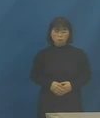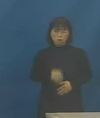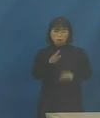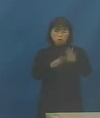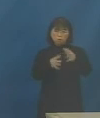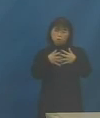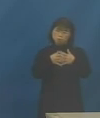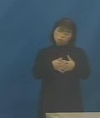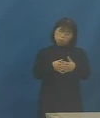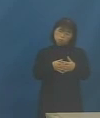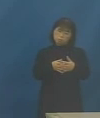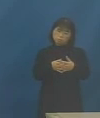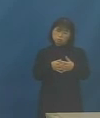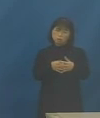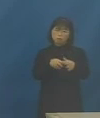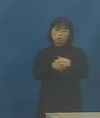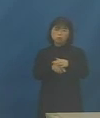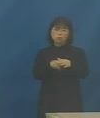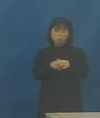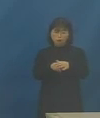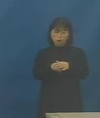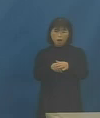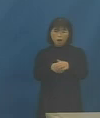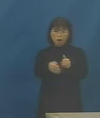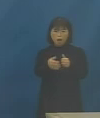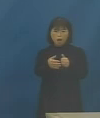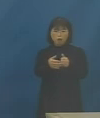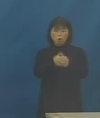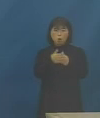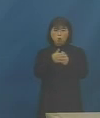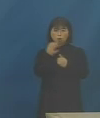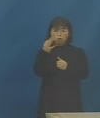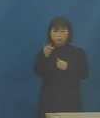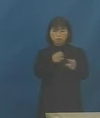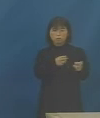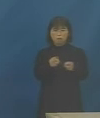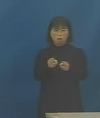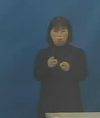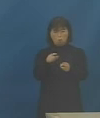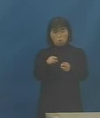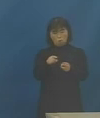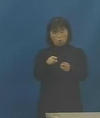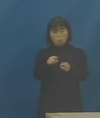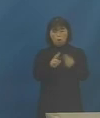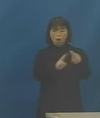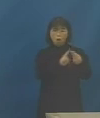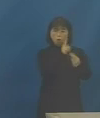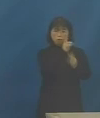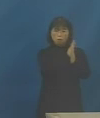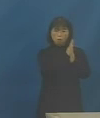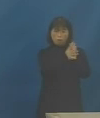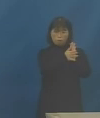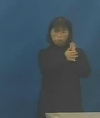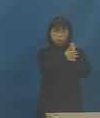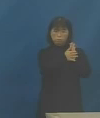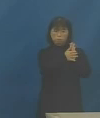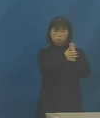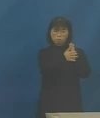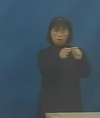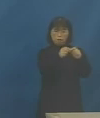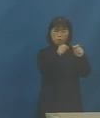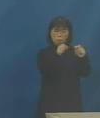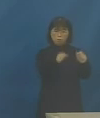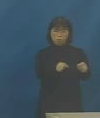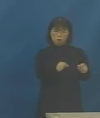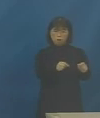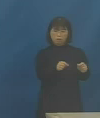いますのは協力金の制度がありますで強力につきましては沖縄県で問題点